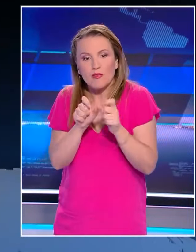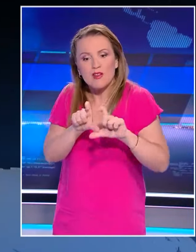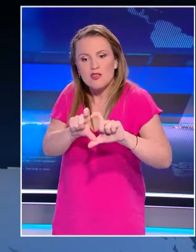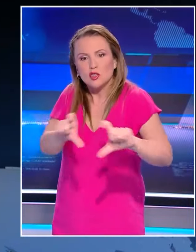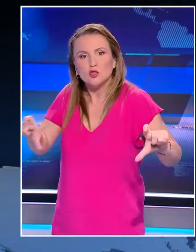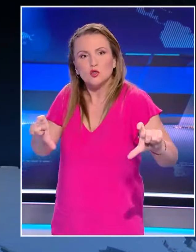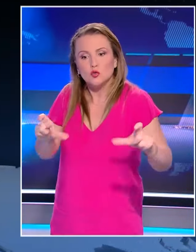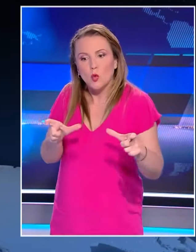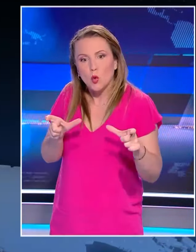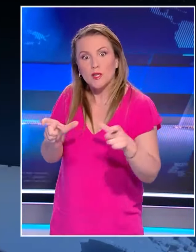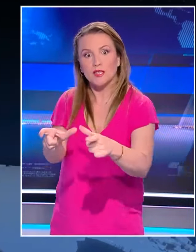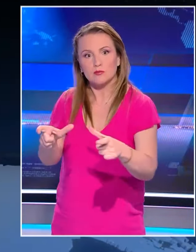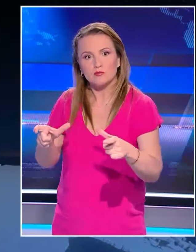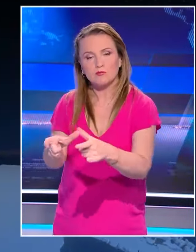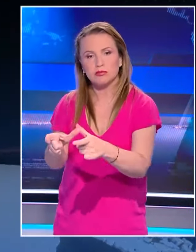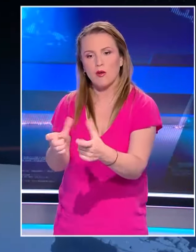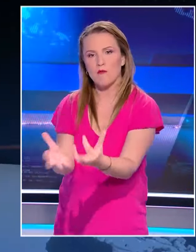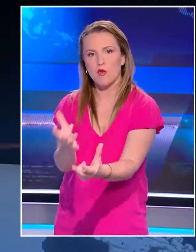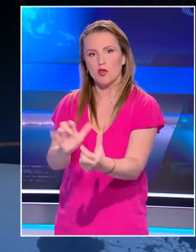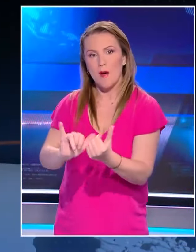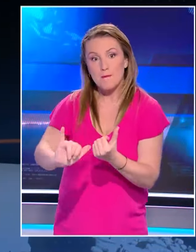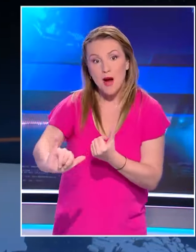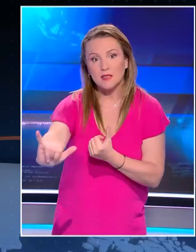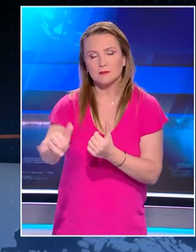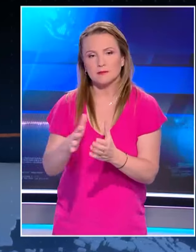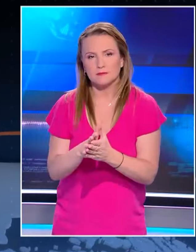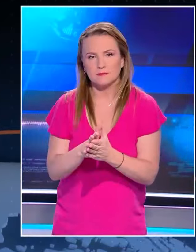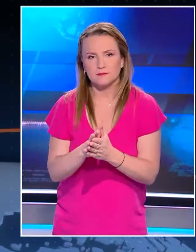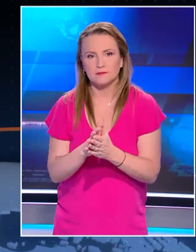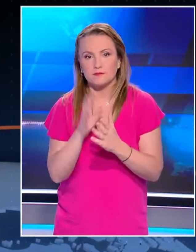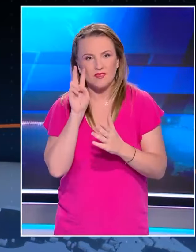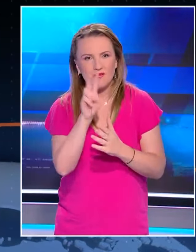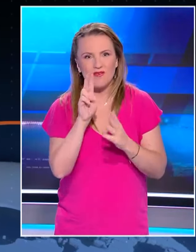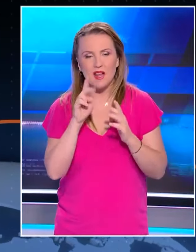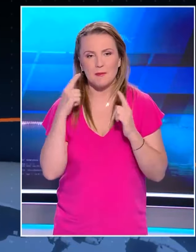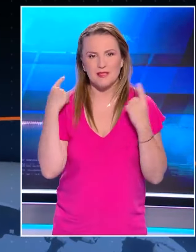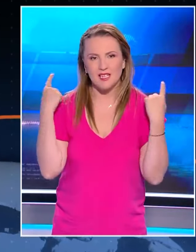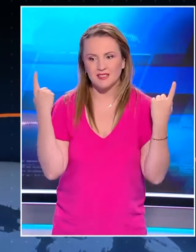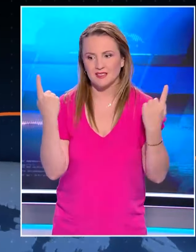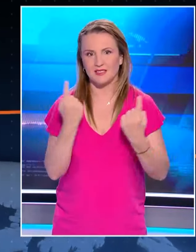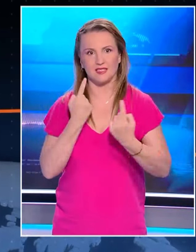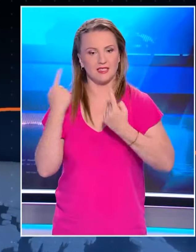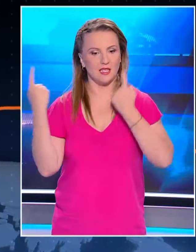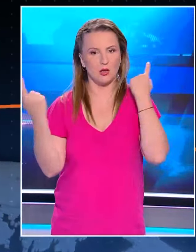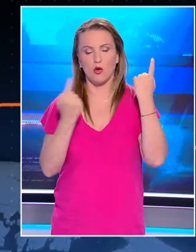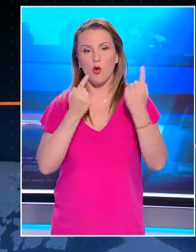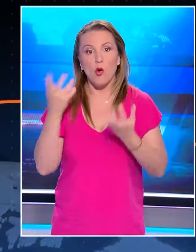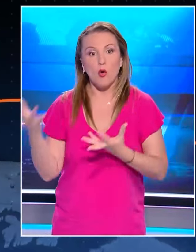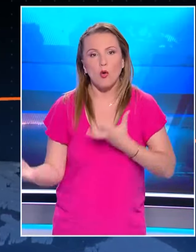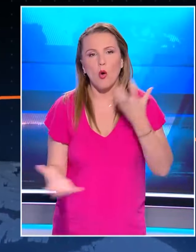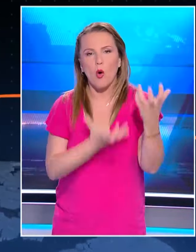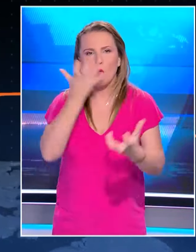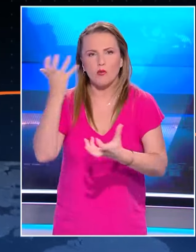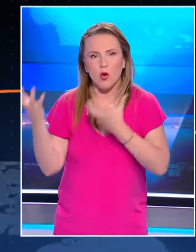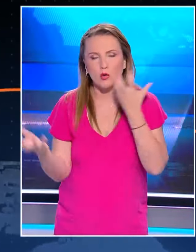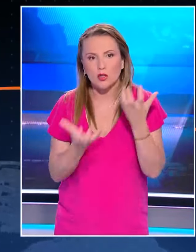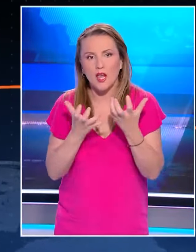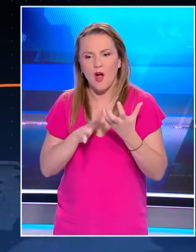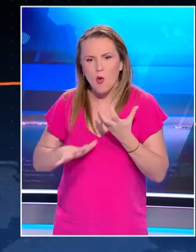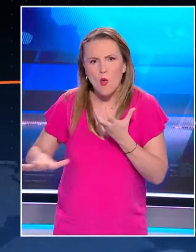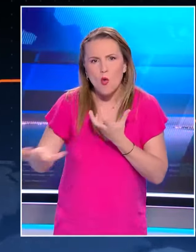προκειμένου να κρατήσουν τη φωτιά μακριά. Αυτή τη στιγμή βλέπετε γύρω μου μια πύρινη κόλαση. Κυριολεκτικά η πύρινη λέλαπα έχει σαρώσει τα πάντα